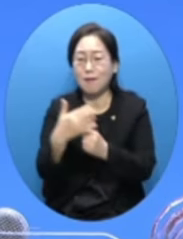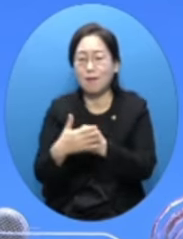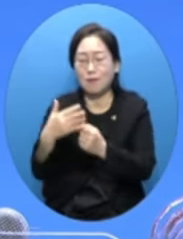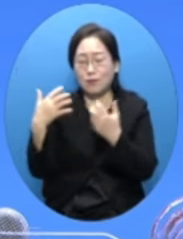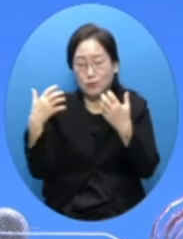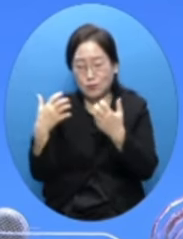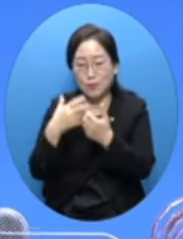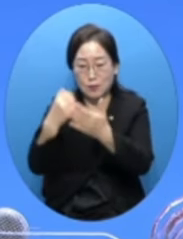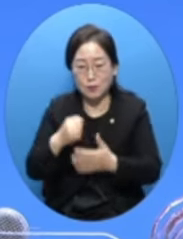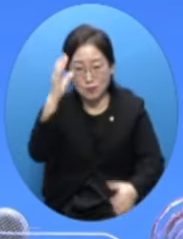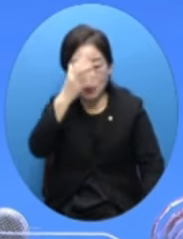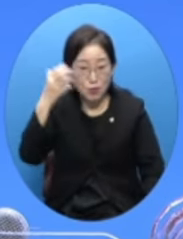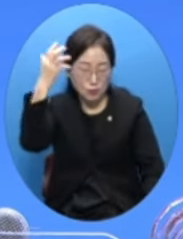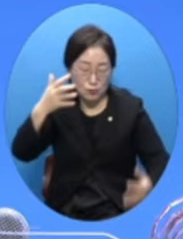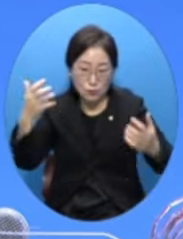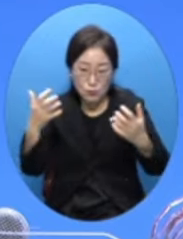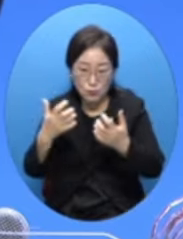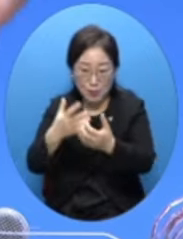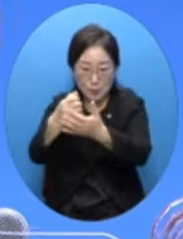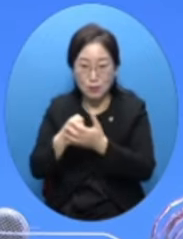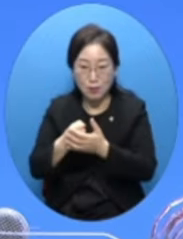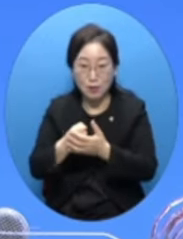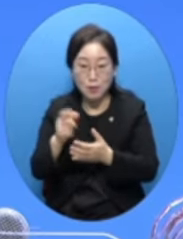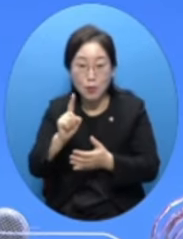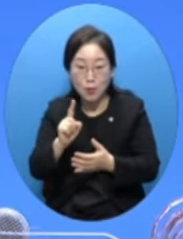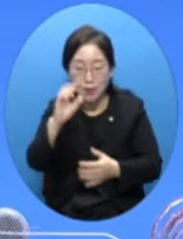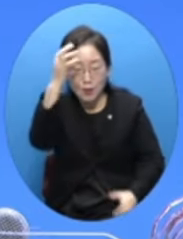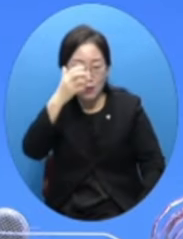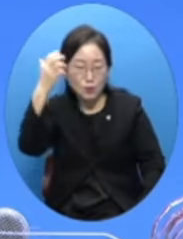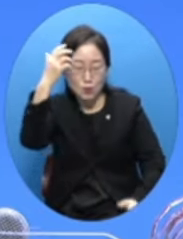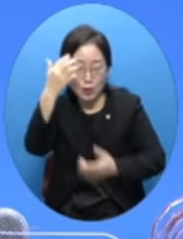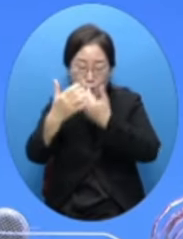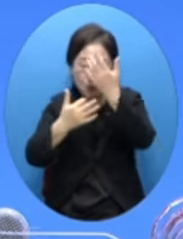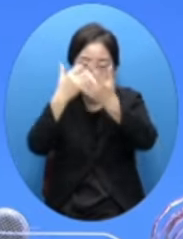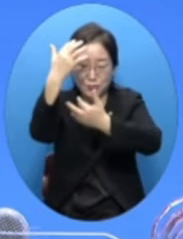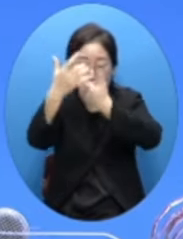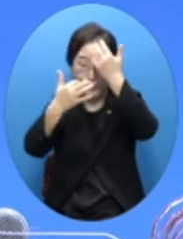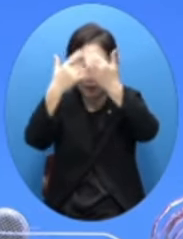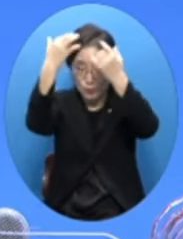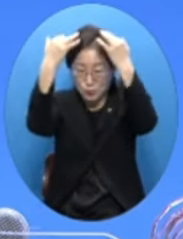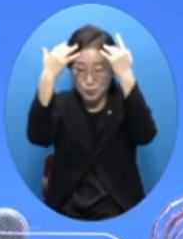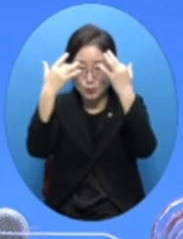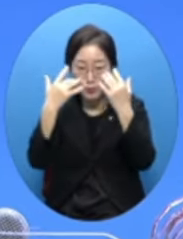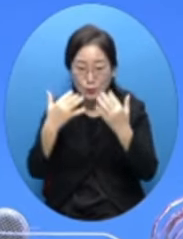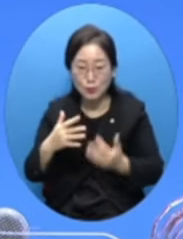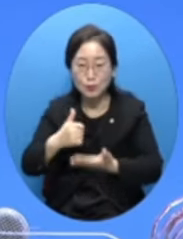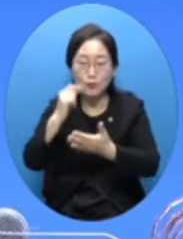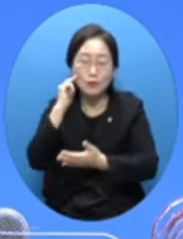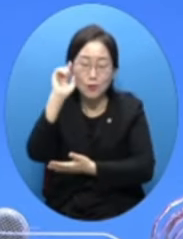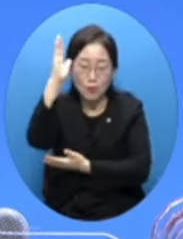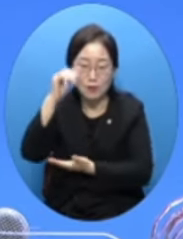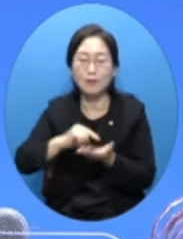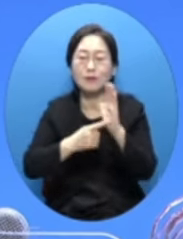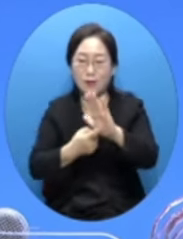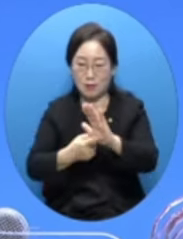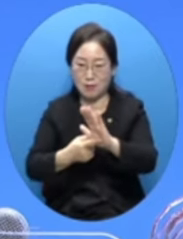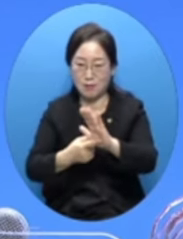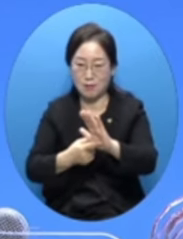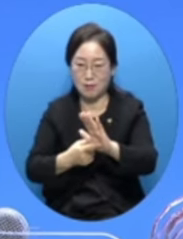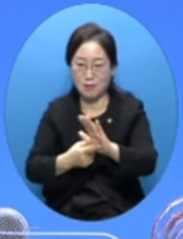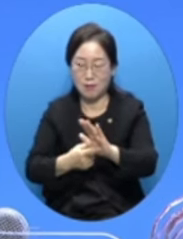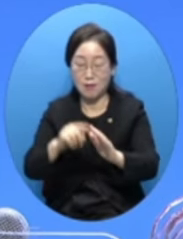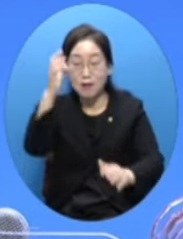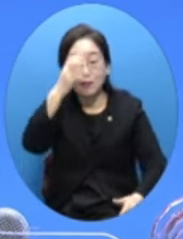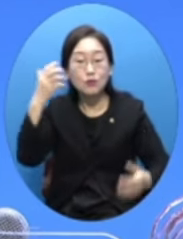성령의 역사가 우리에게 나타나게 될 때 성령의 불이 우리 가시를 덮어버리고 주님의 영광을 나타내게 되는 것입니다. 성령 충만의